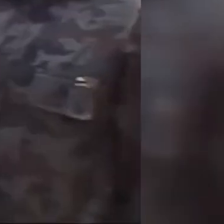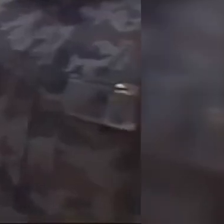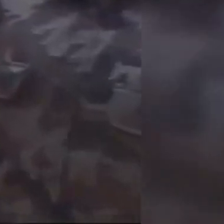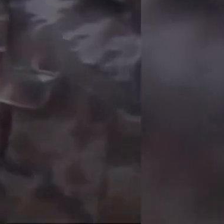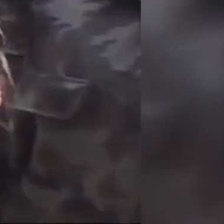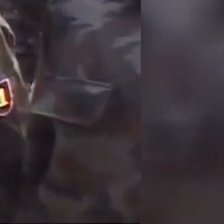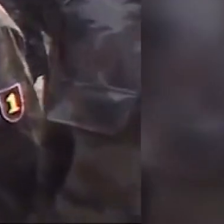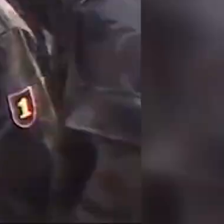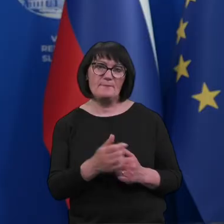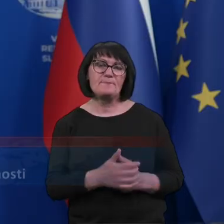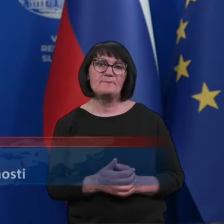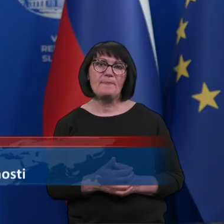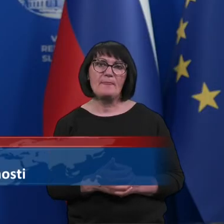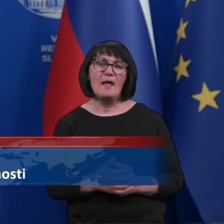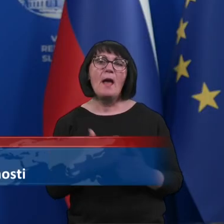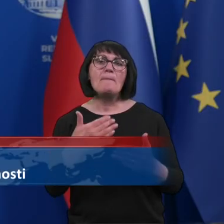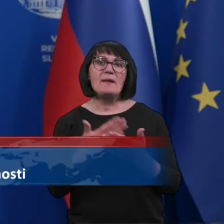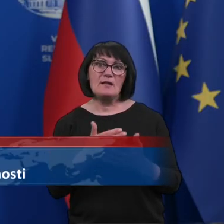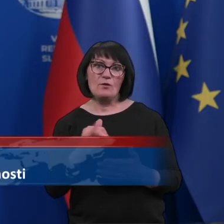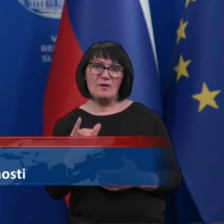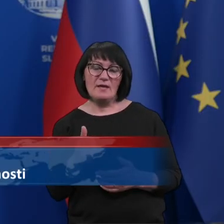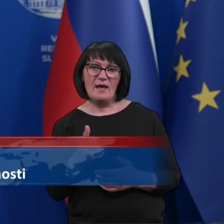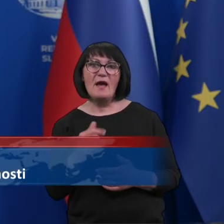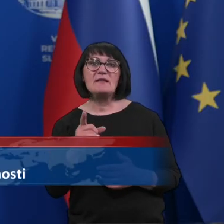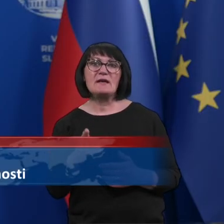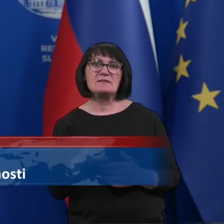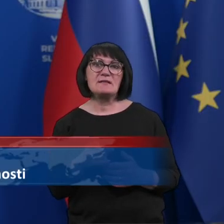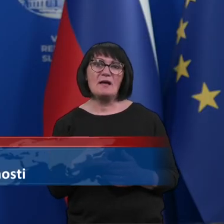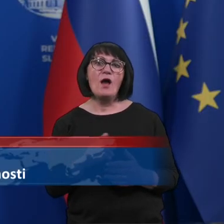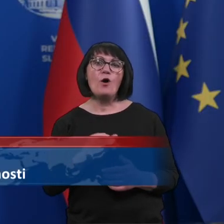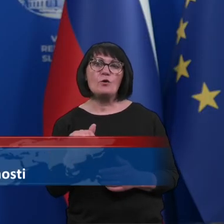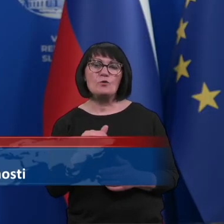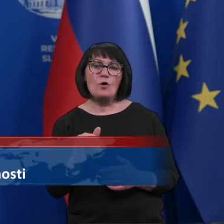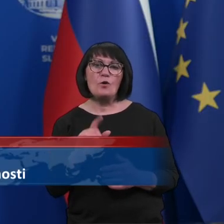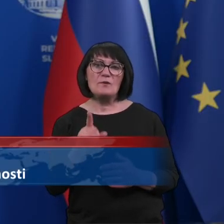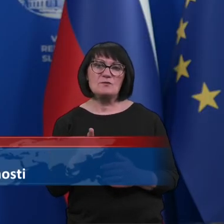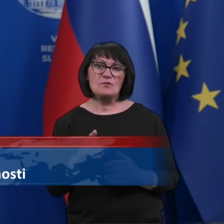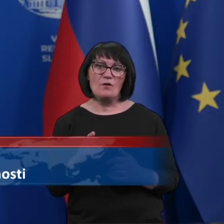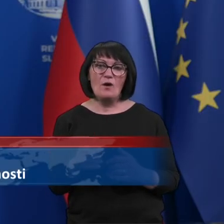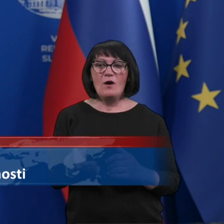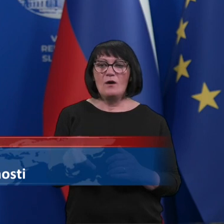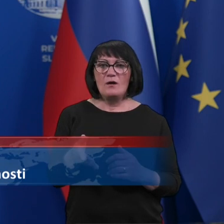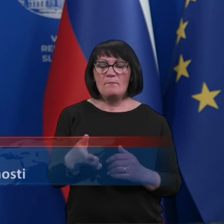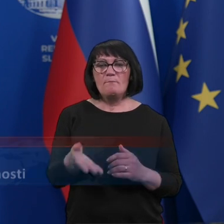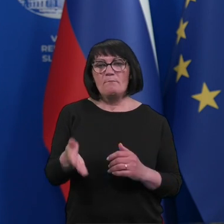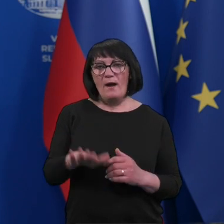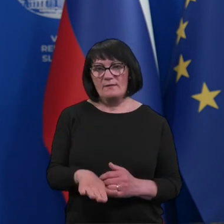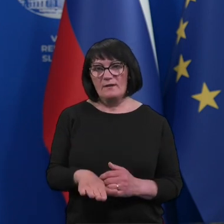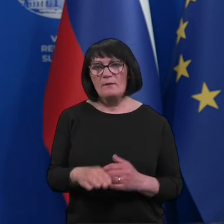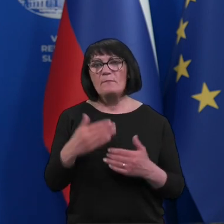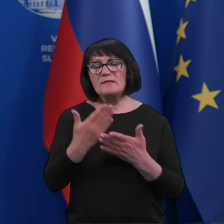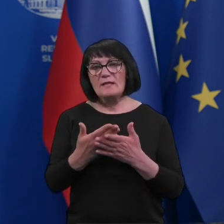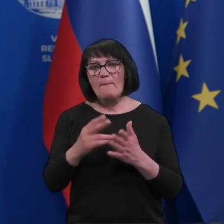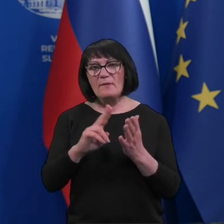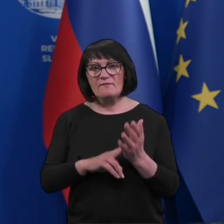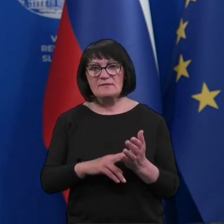junakom lastne državnosti. Predlog je, da se otrokom padlih prizna pravica do pavšalne